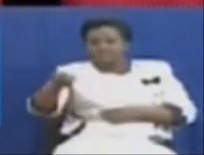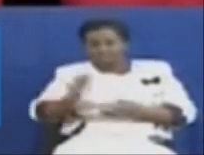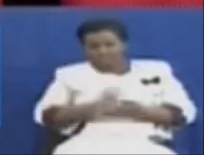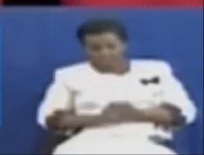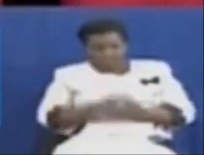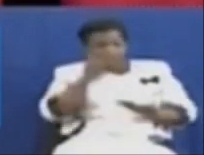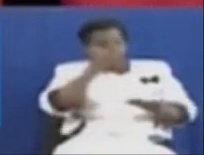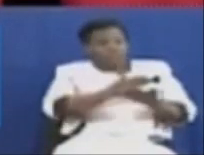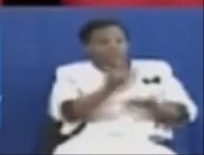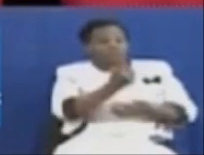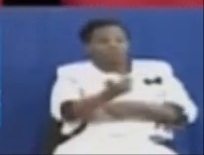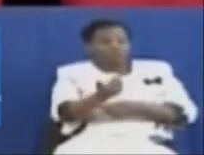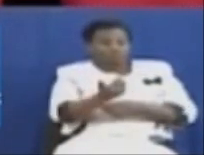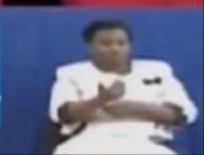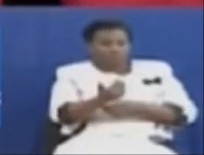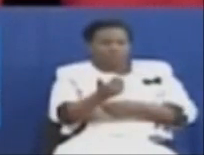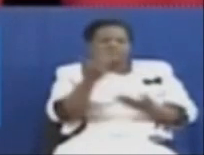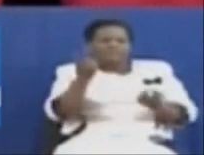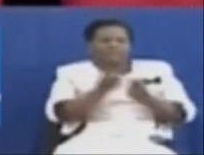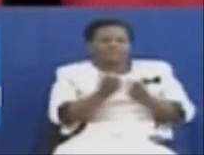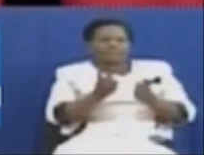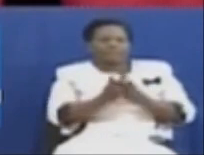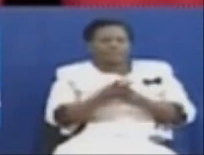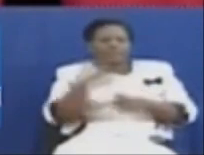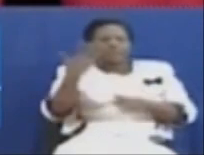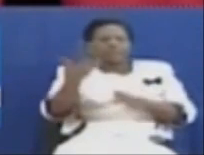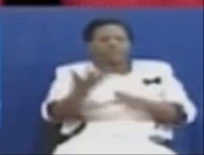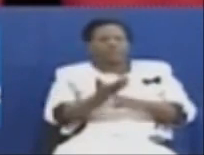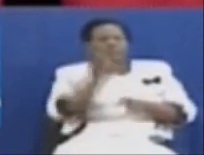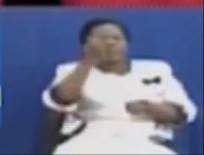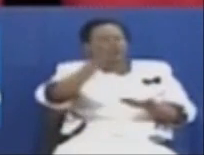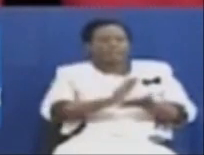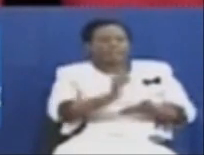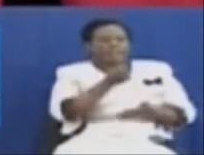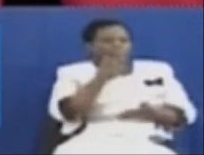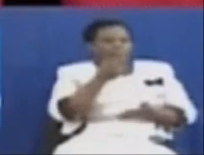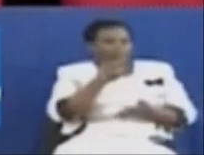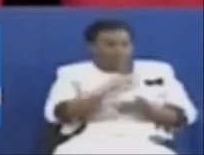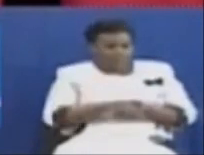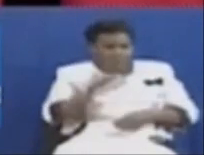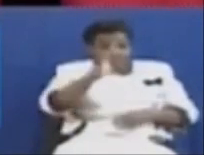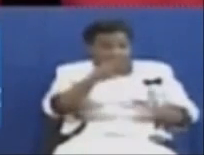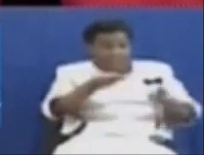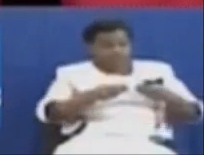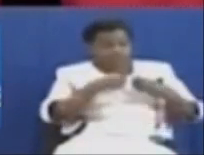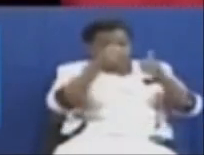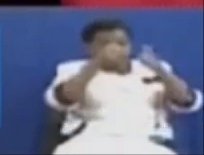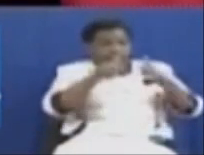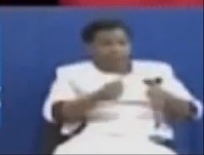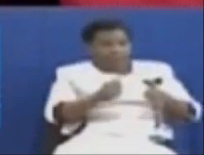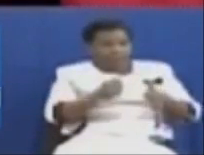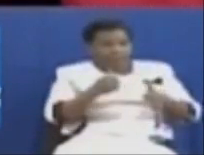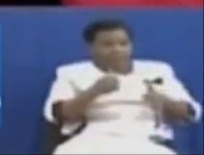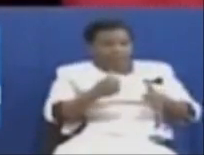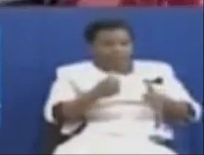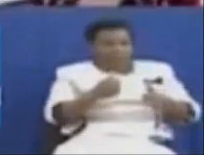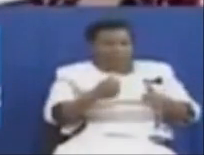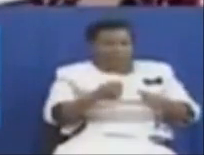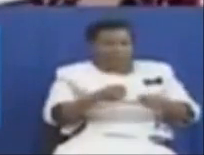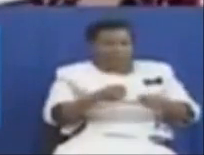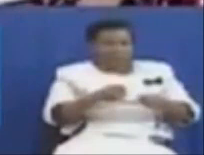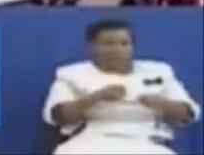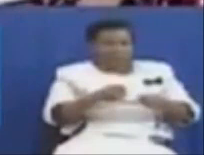mwisho sana. Ni kweli tuna hiyo majengo ya kule pale Kurasini ambao ni kituo cha kulelea watoto ambacho